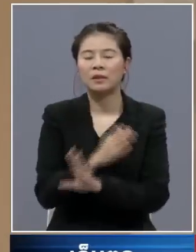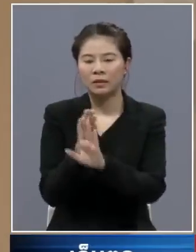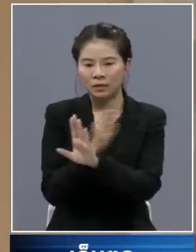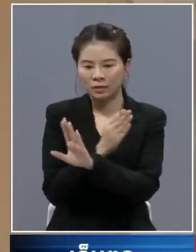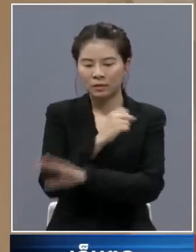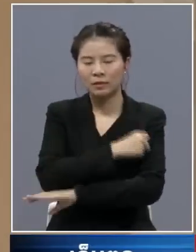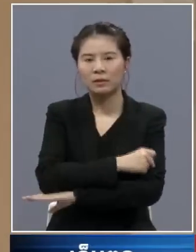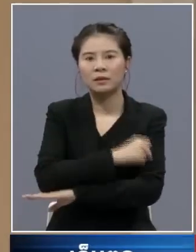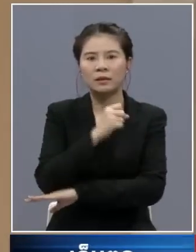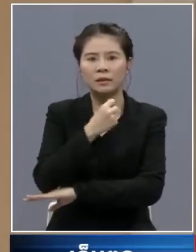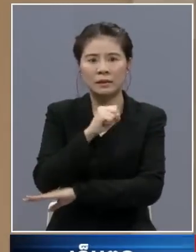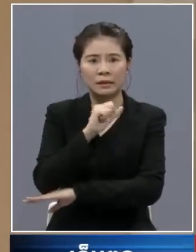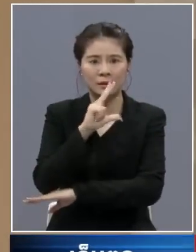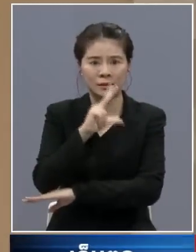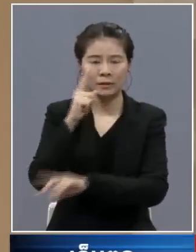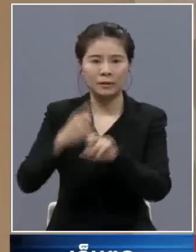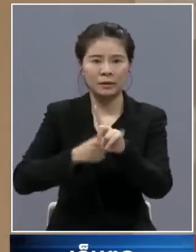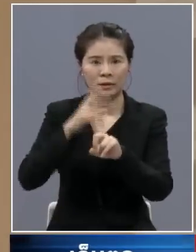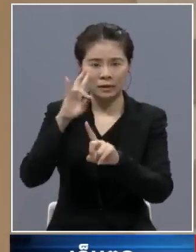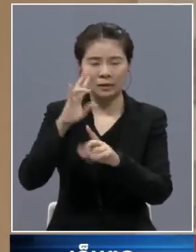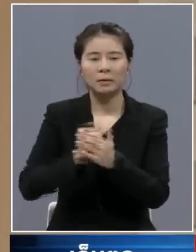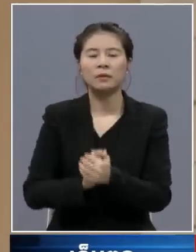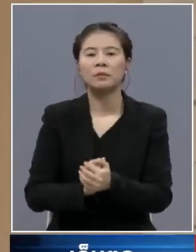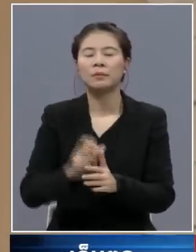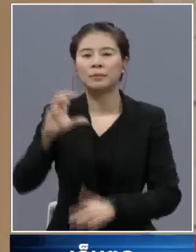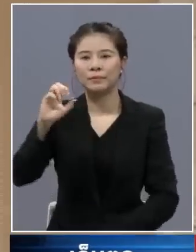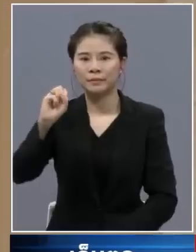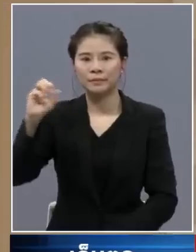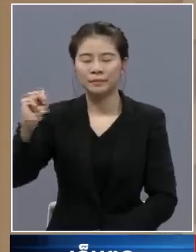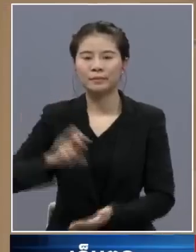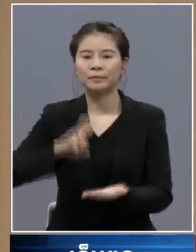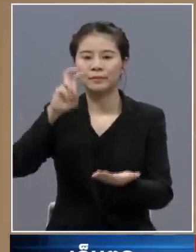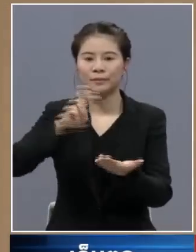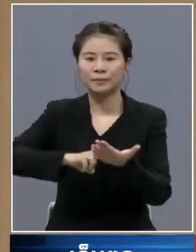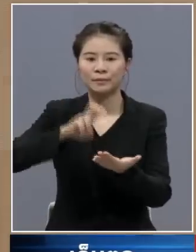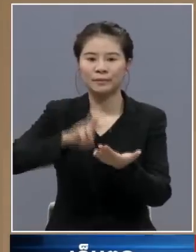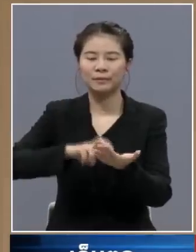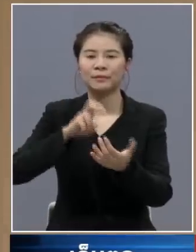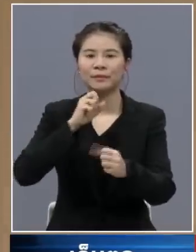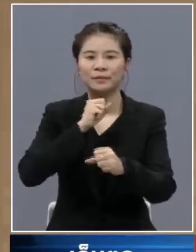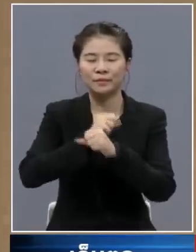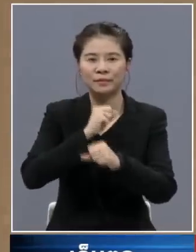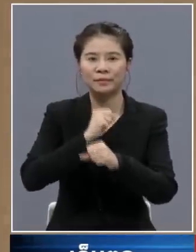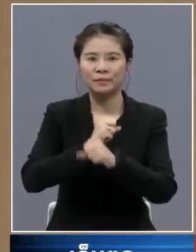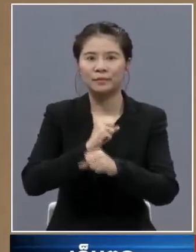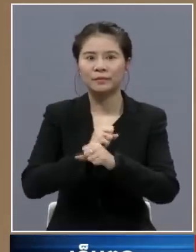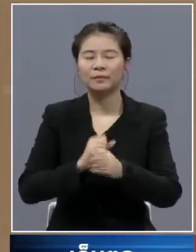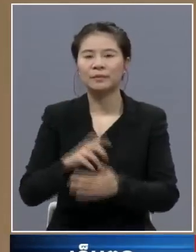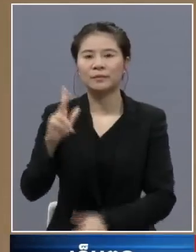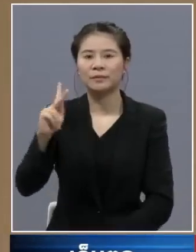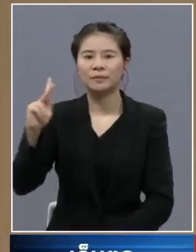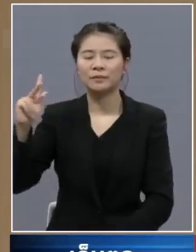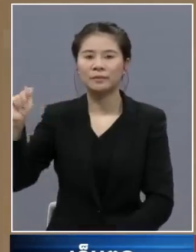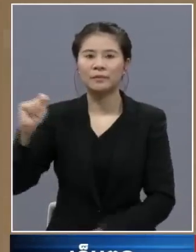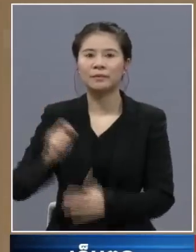คมครับจะต้องเป็นการรับรองส.ส.ฮะรับรองส.ส.ที่มาจากการเลือกตั้งกกต.เนี่ยกำหน